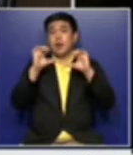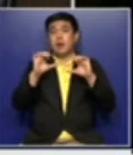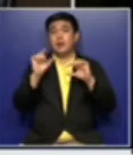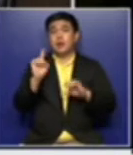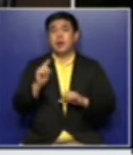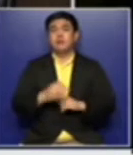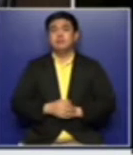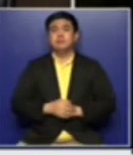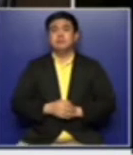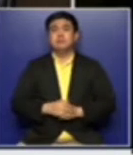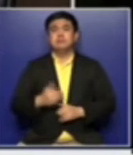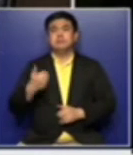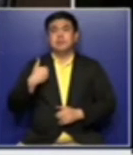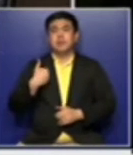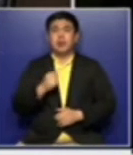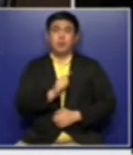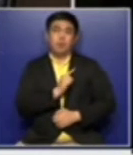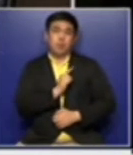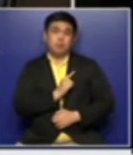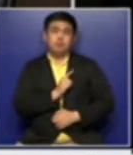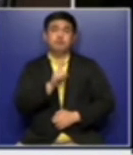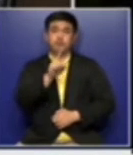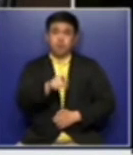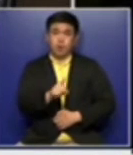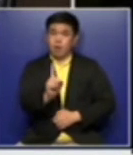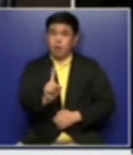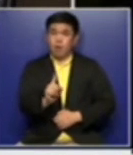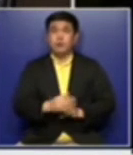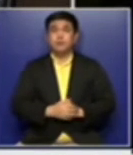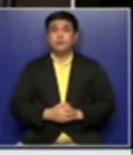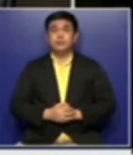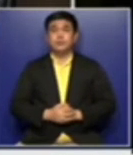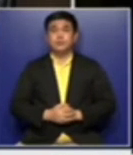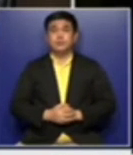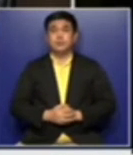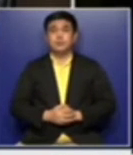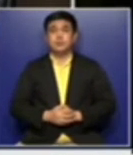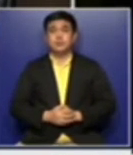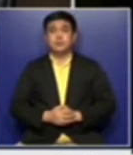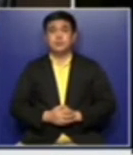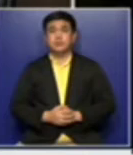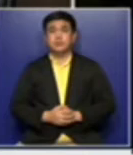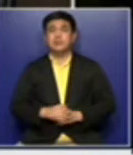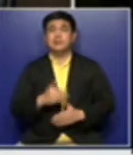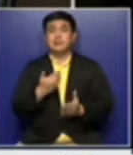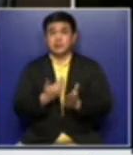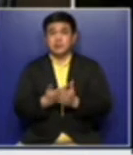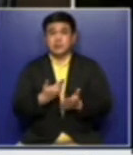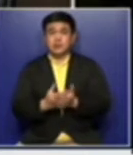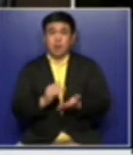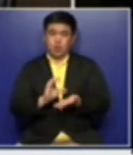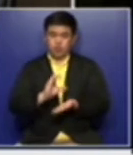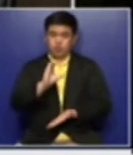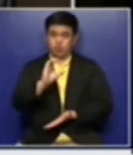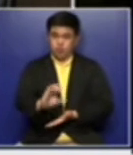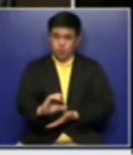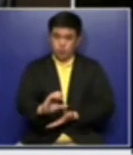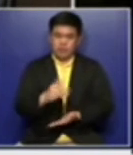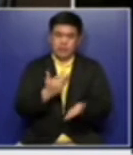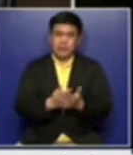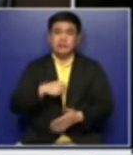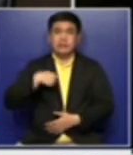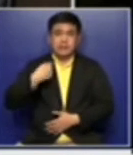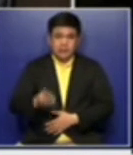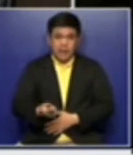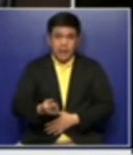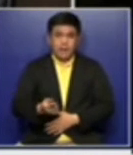ก็ยังมีสภาวะที่จะต้องใช้เงินลงทุนทางด้านรายจ่ายประจ